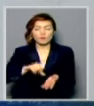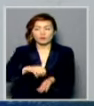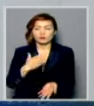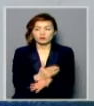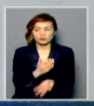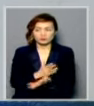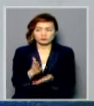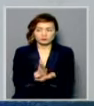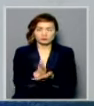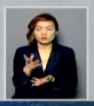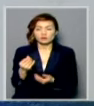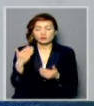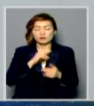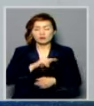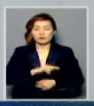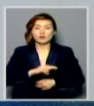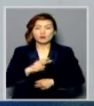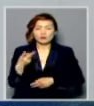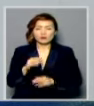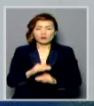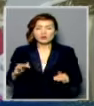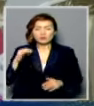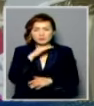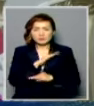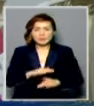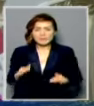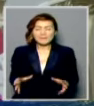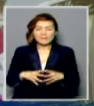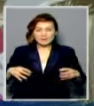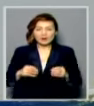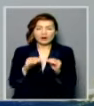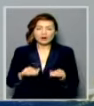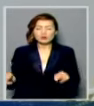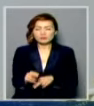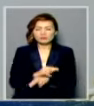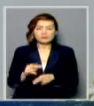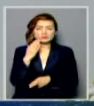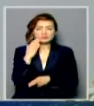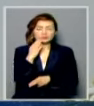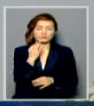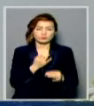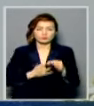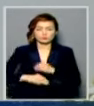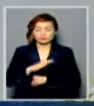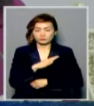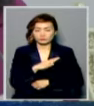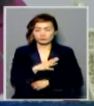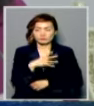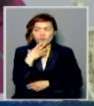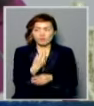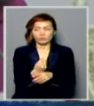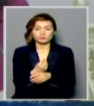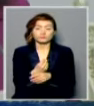болды. Қызметпен келіндік міндетті қатар алып жүрген көп балалана отбасы мен бала тәрбиесі төңірегінде әңгіме қозғап, өзі